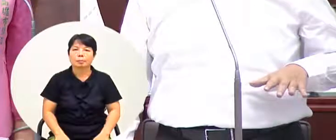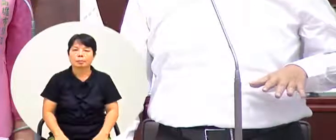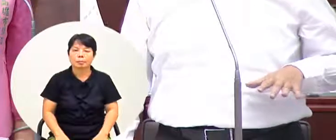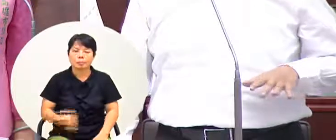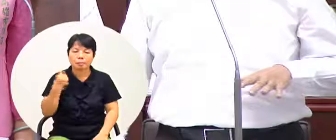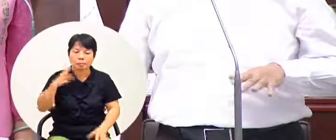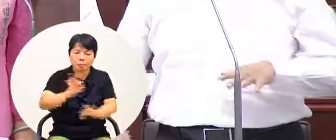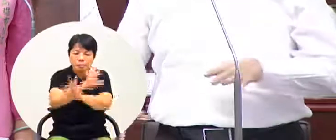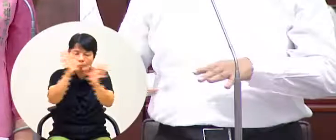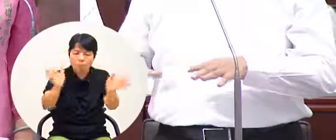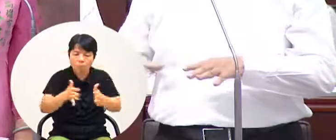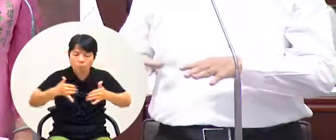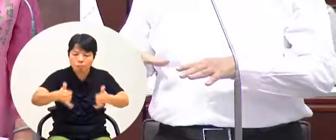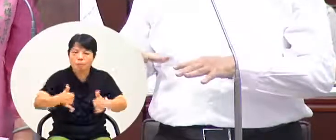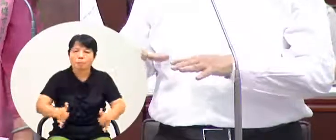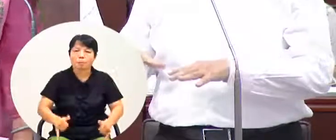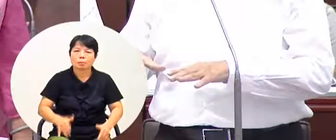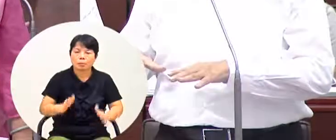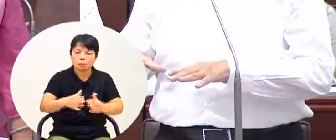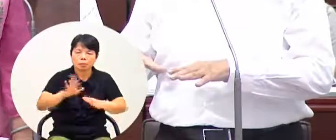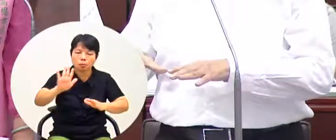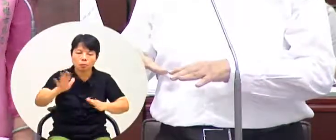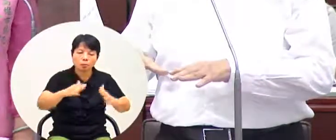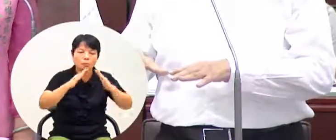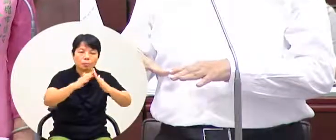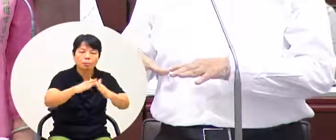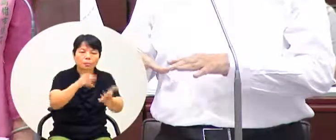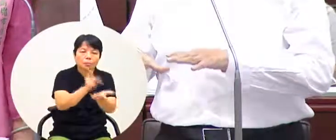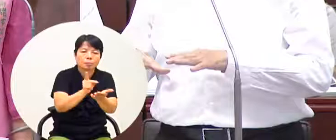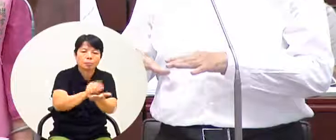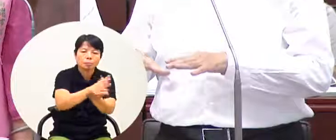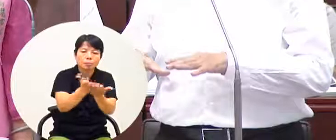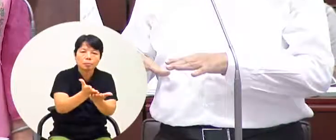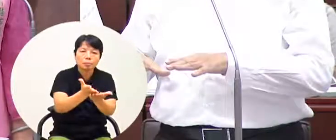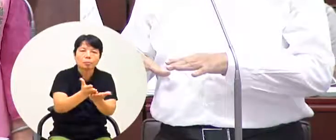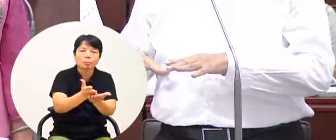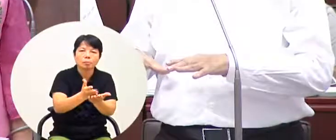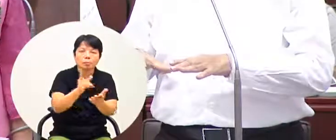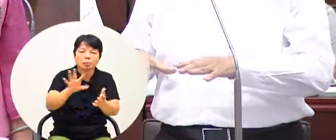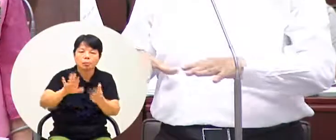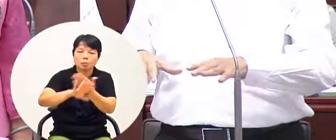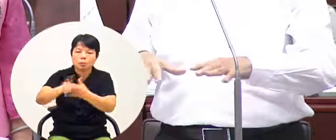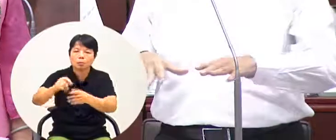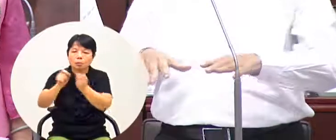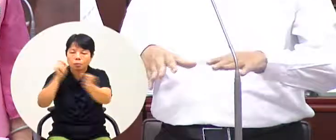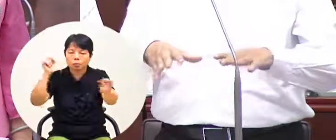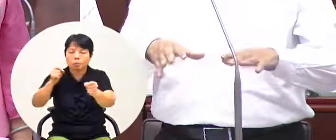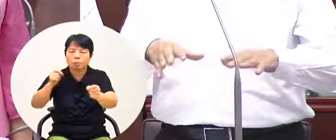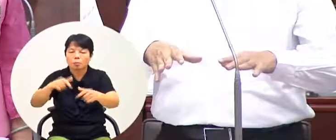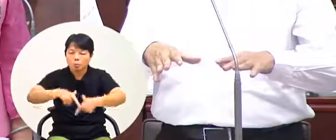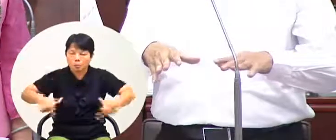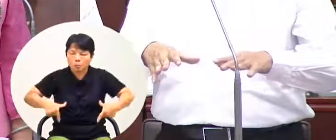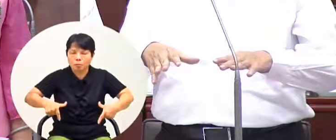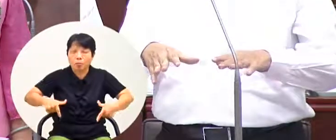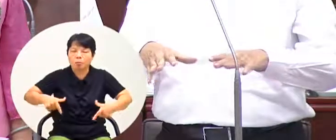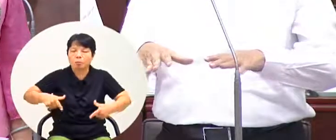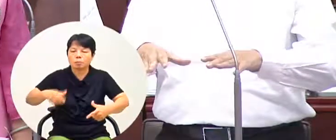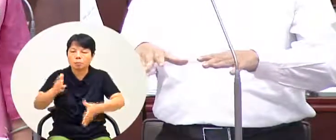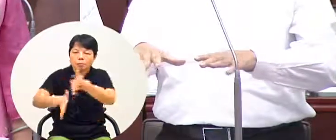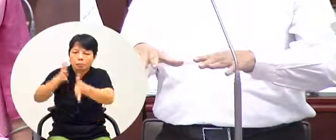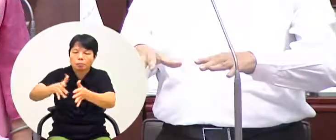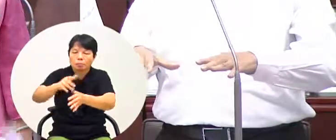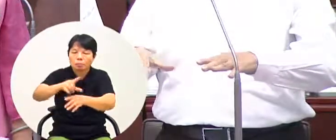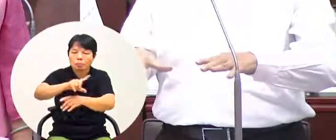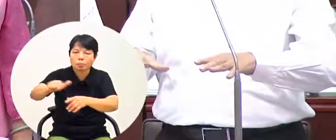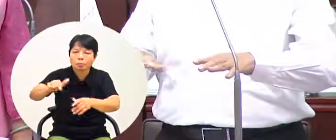管，未来远雄建设的一个10万的建筑物那还蛮高的。那还有我们的整个世贸，其